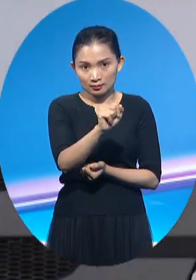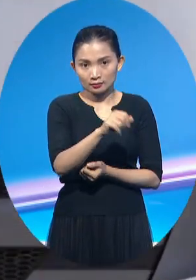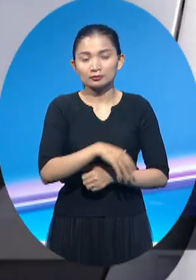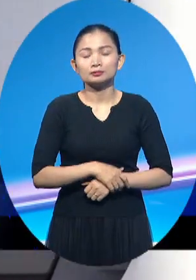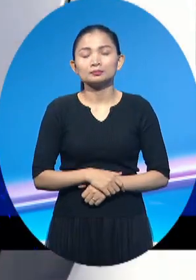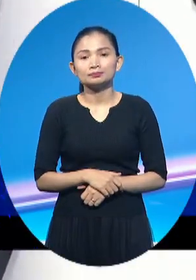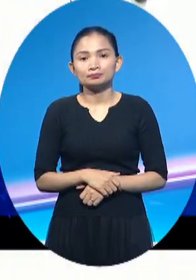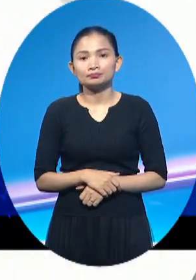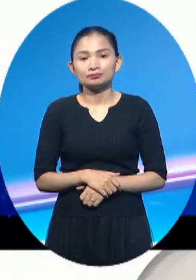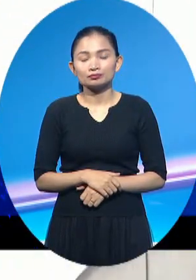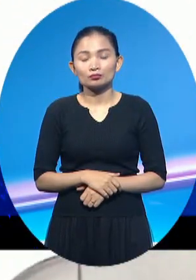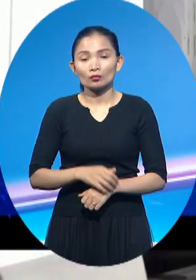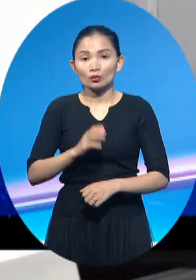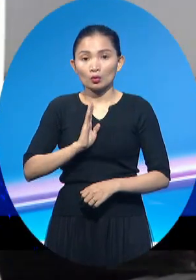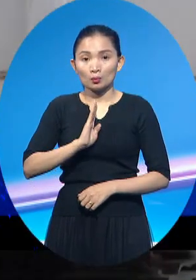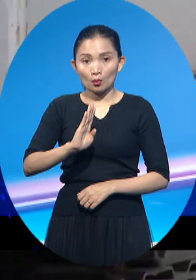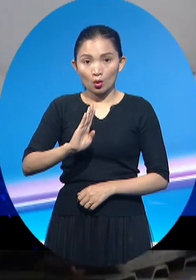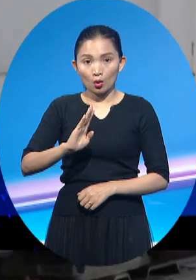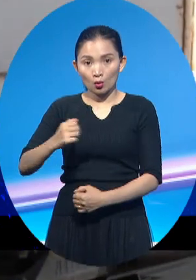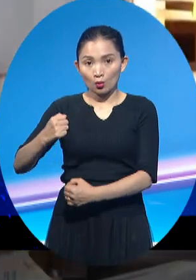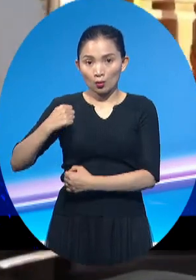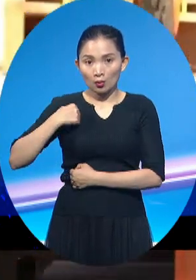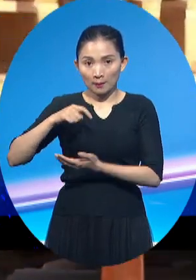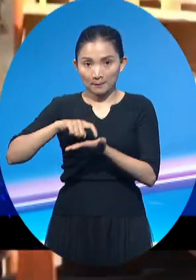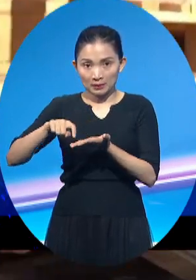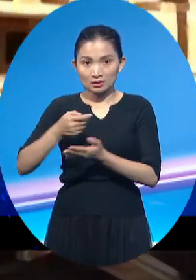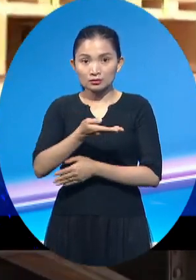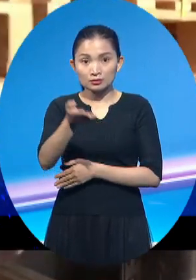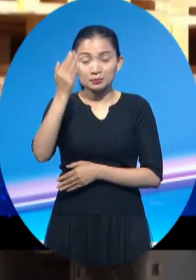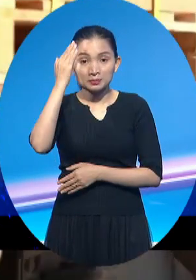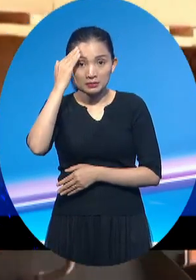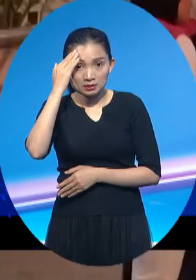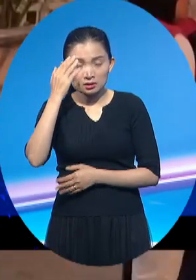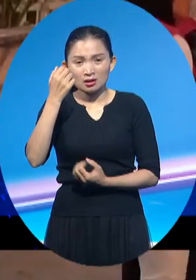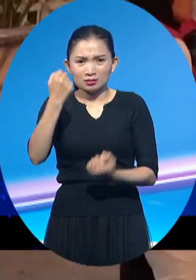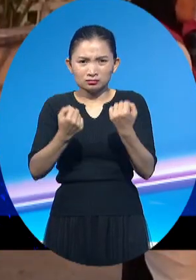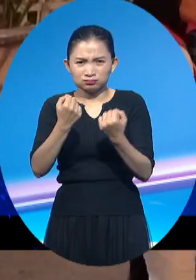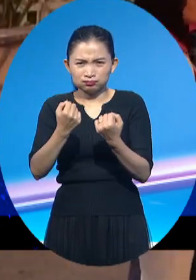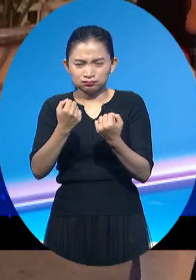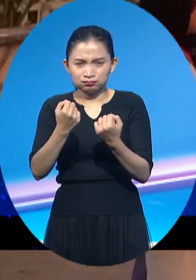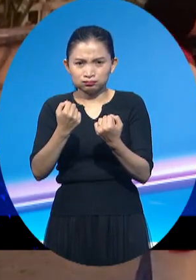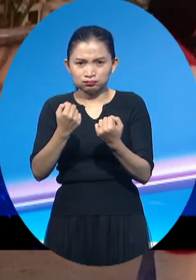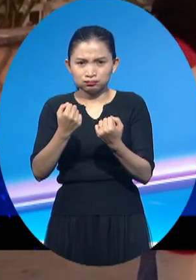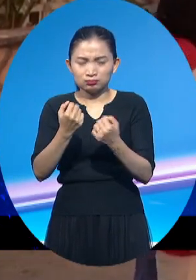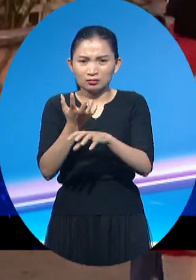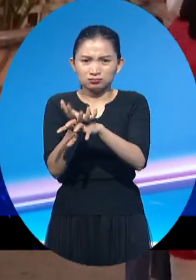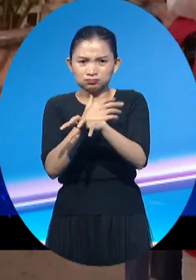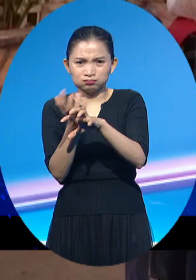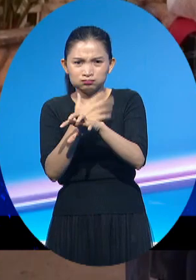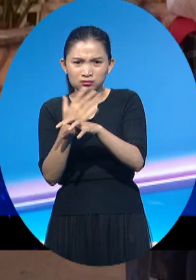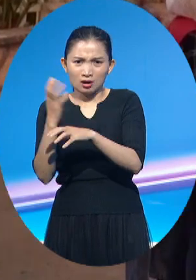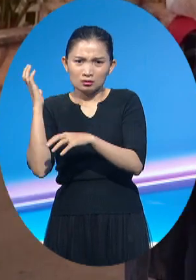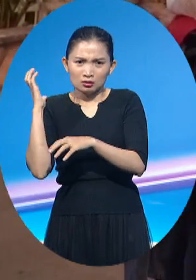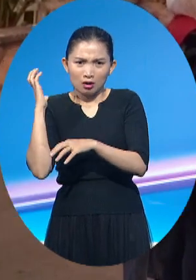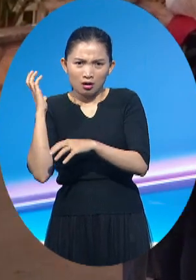Người phát ngôn Bộ Quốc phòng Mỹ John Kirby cho biết hàng chục chiếc xe chở hàng viện trợ đã vào dải Gaza, bao gồm thực phẩm, nước uống, thuốc men.